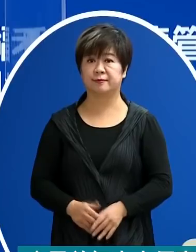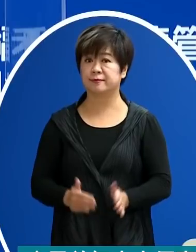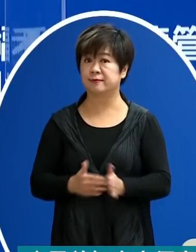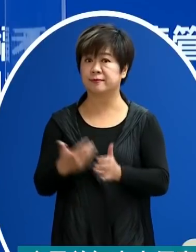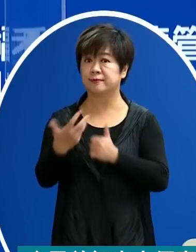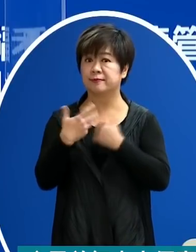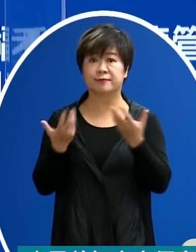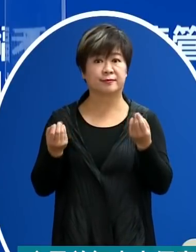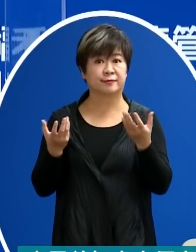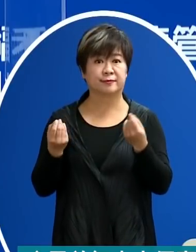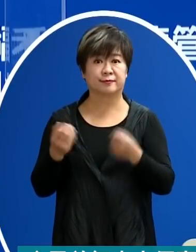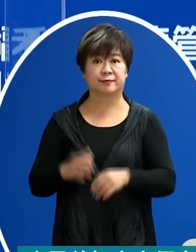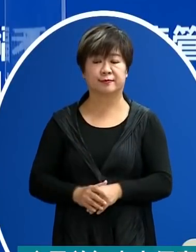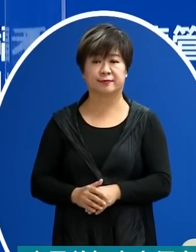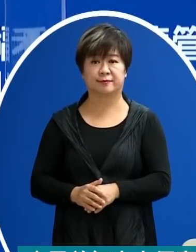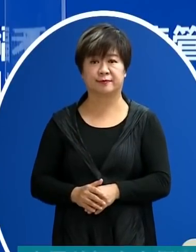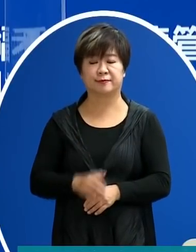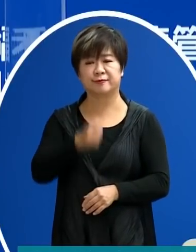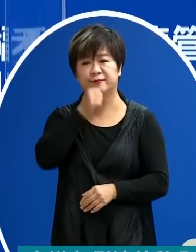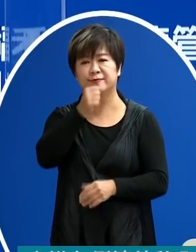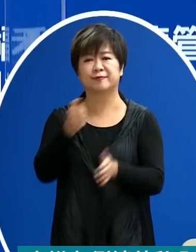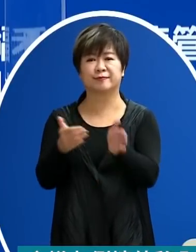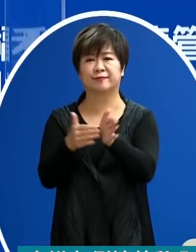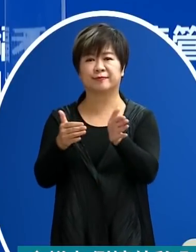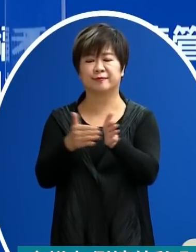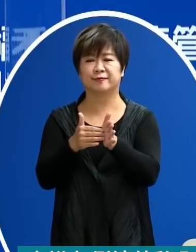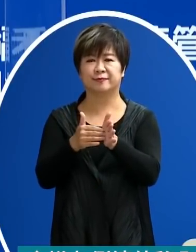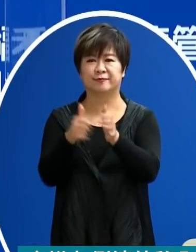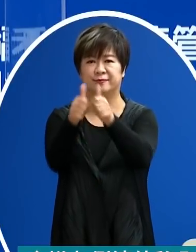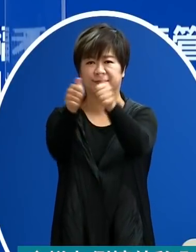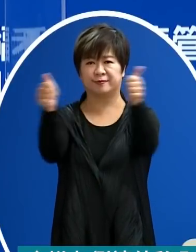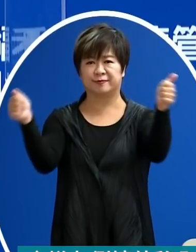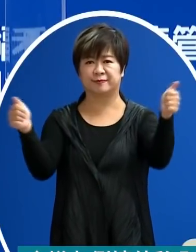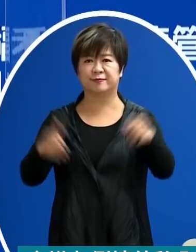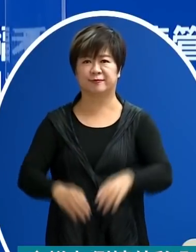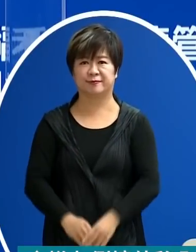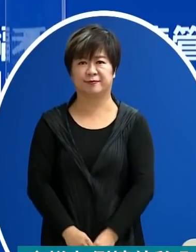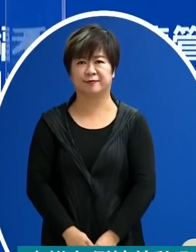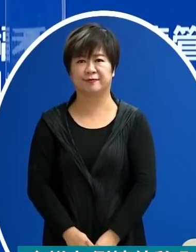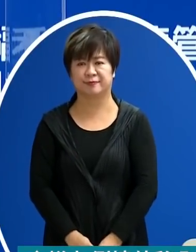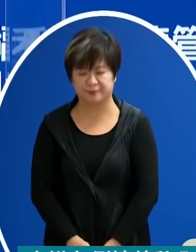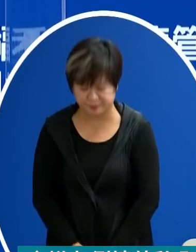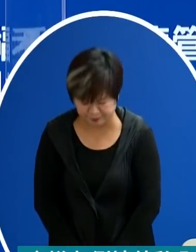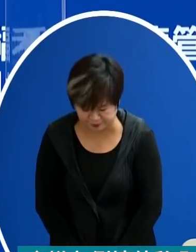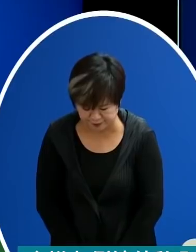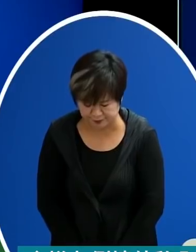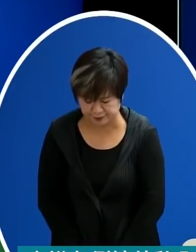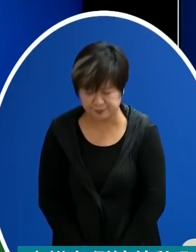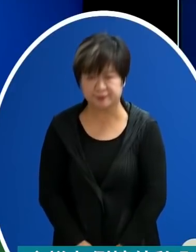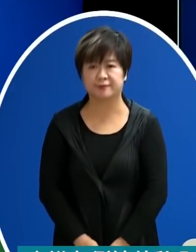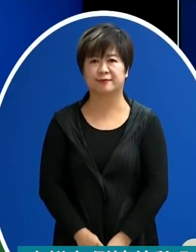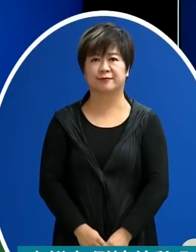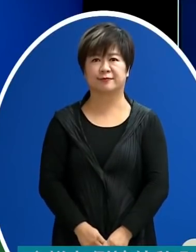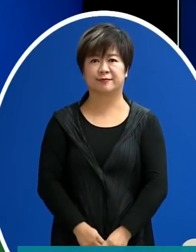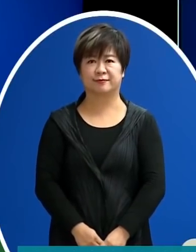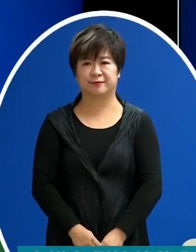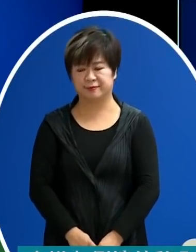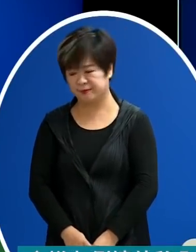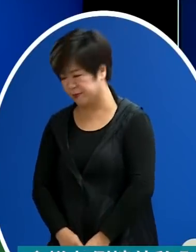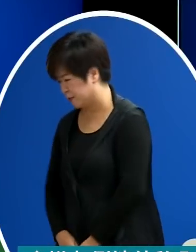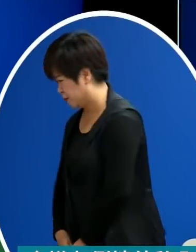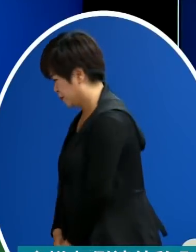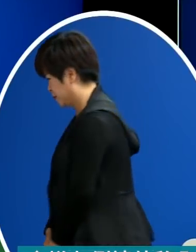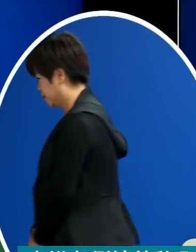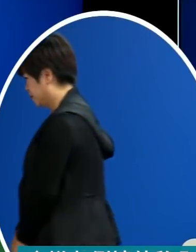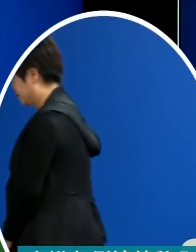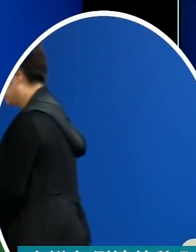好，那如果没有其他问题，我们今天记者会就到这里。好，那谢谢 国内今天又加零，没有新增本土确诊，也没有死亡个